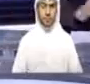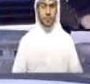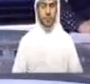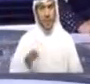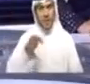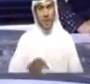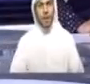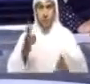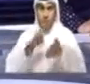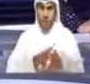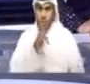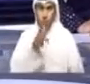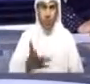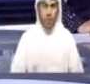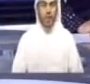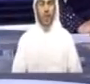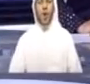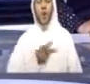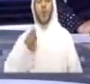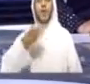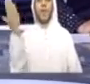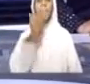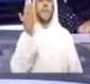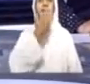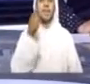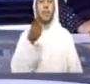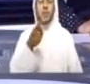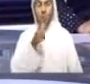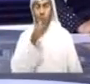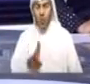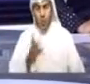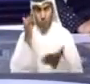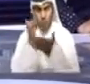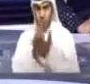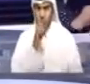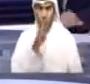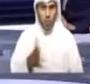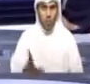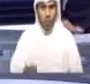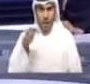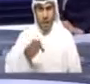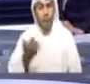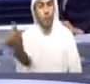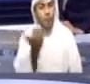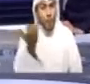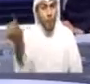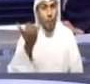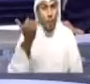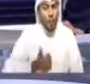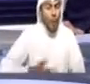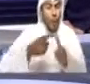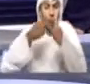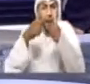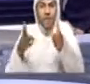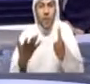وفي خبرنا التالي، أكد وزير التربية ووزير التعليم العالي الدكتور محمد الفارس اليوم أن اللبنة الأساسية لاستراتيجية